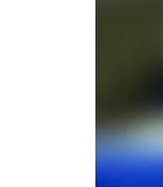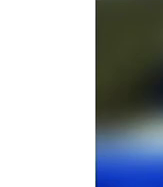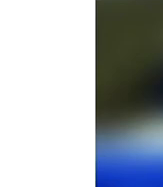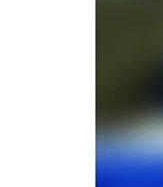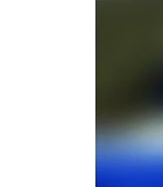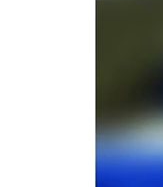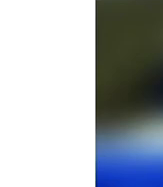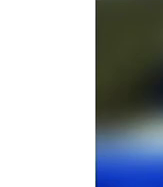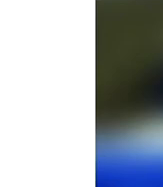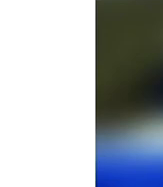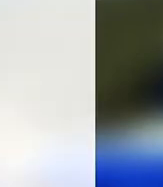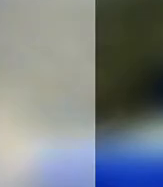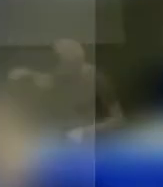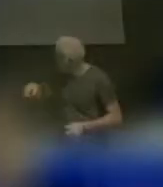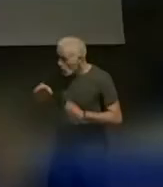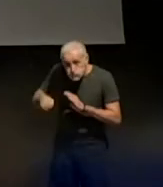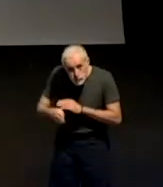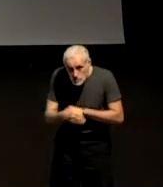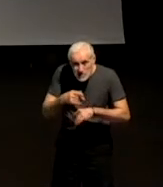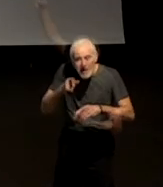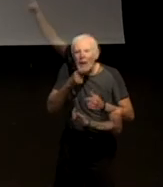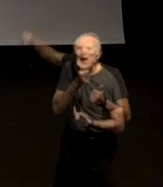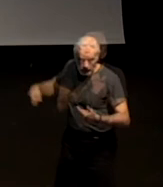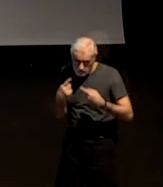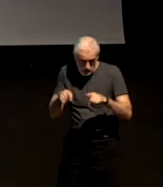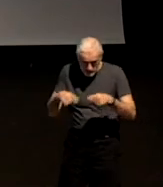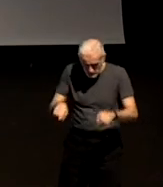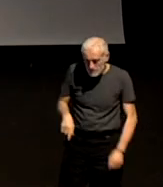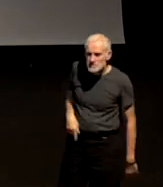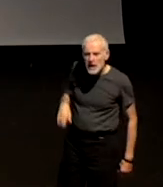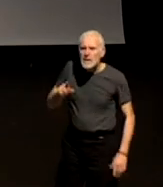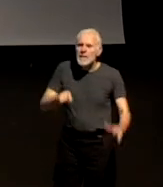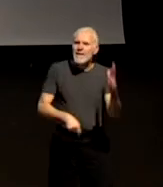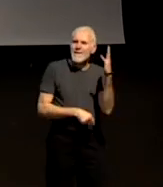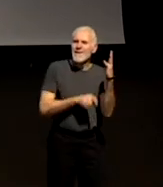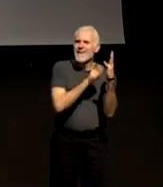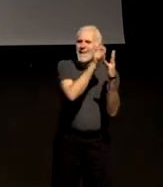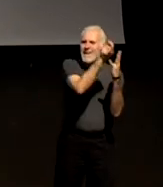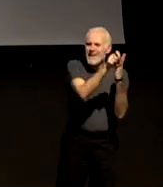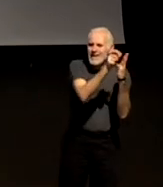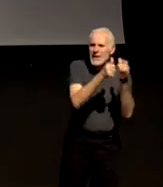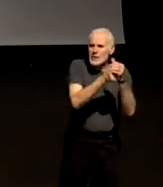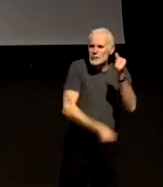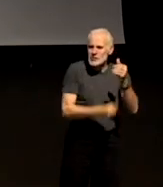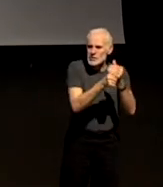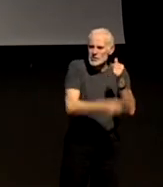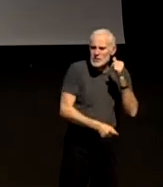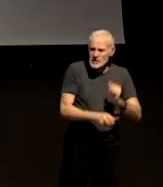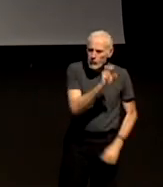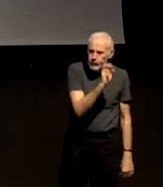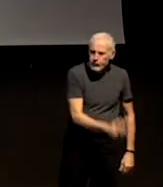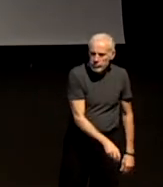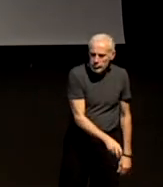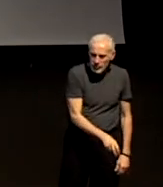on trouve de tout selon les espèces vous avez par exemple ici une pelote de réjection de chouettes effraies